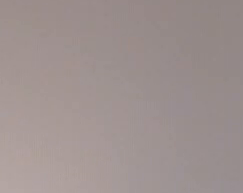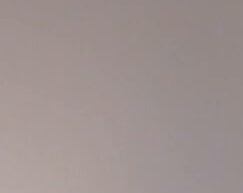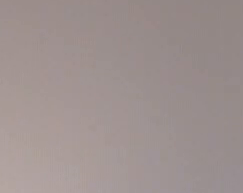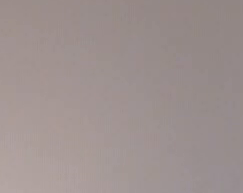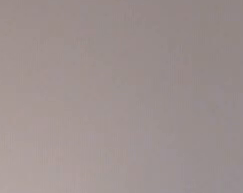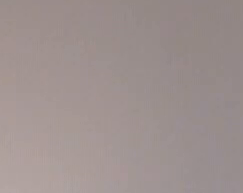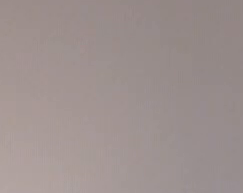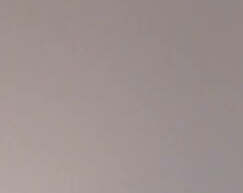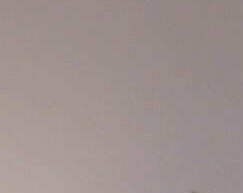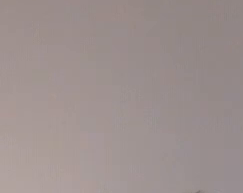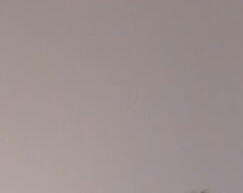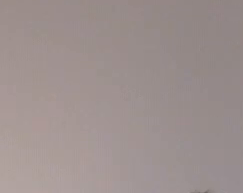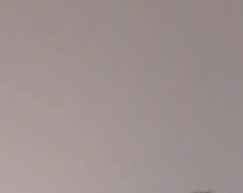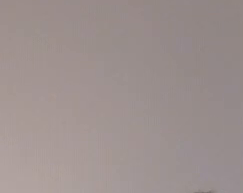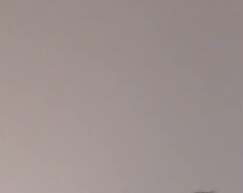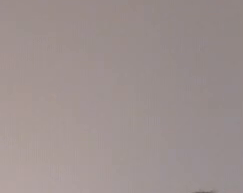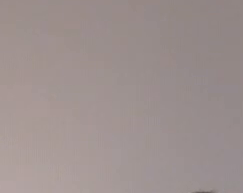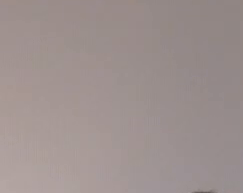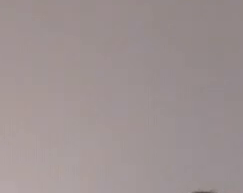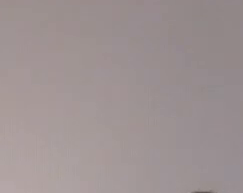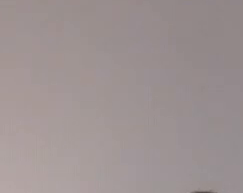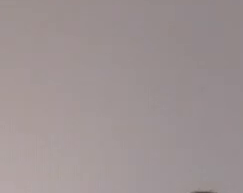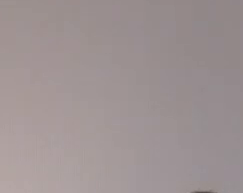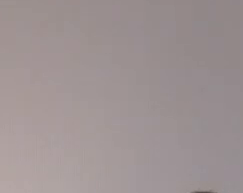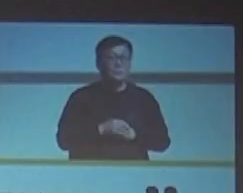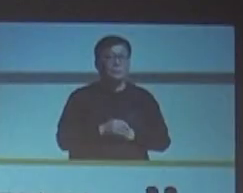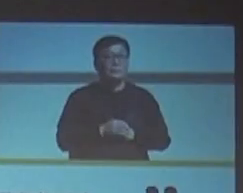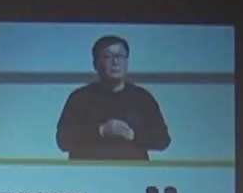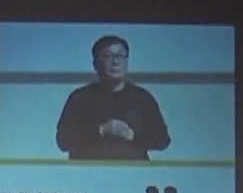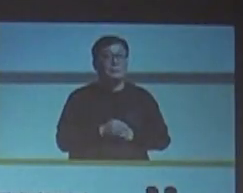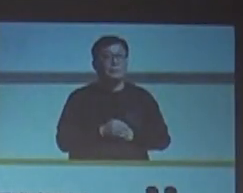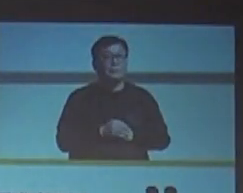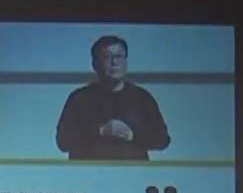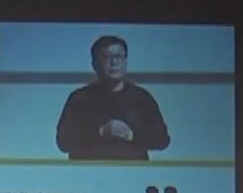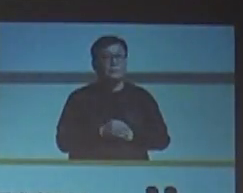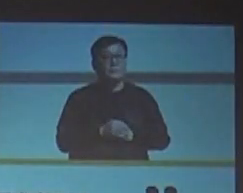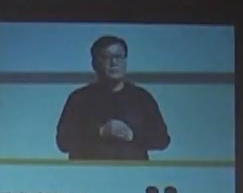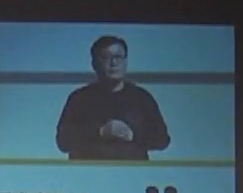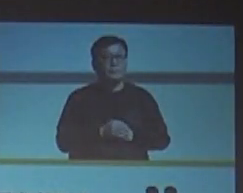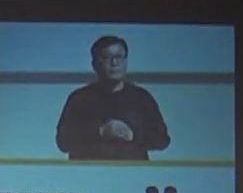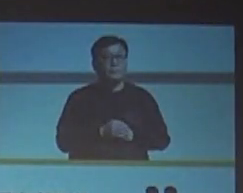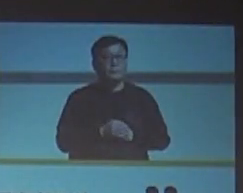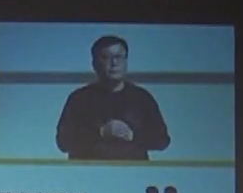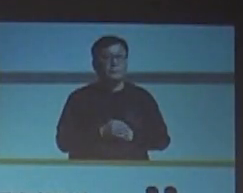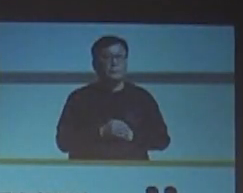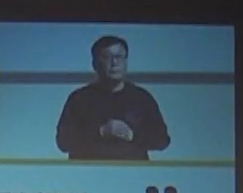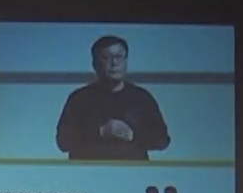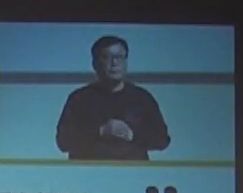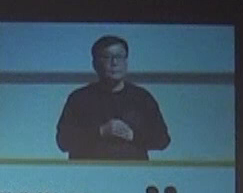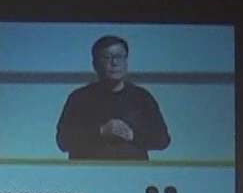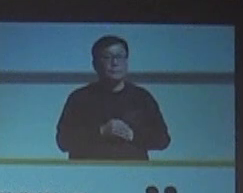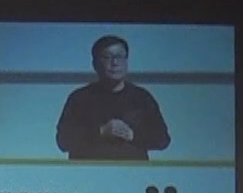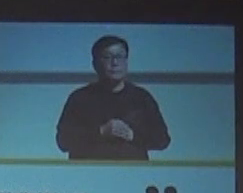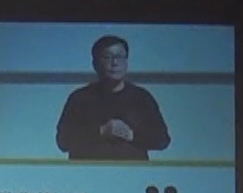바로 함께 만나보도록 하겠습니다.